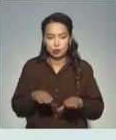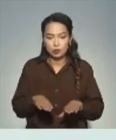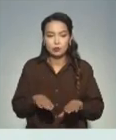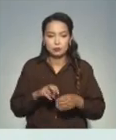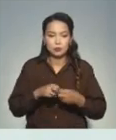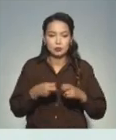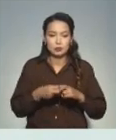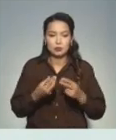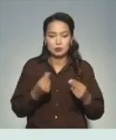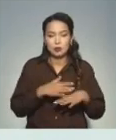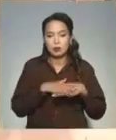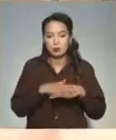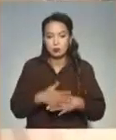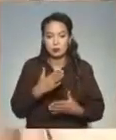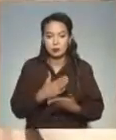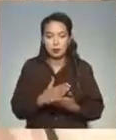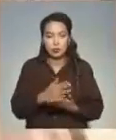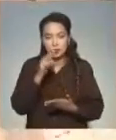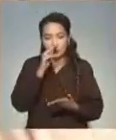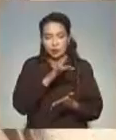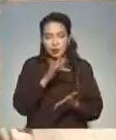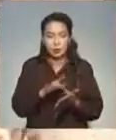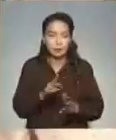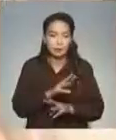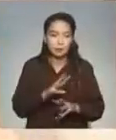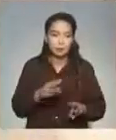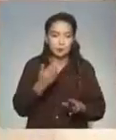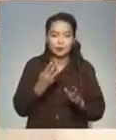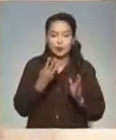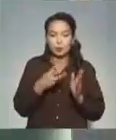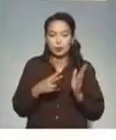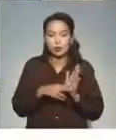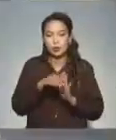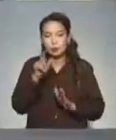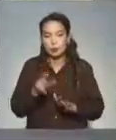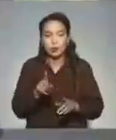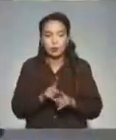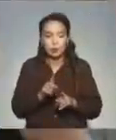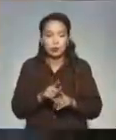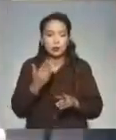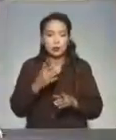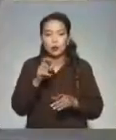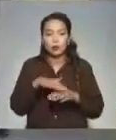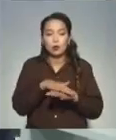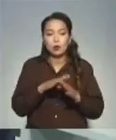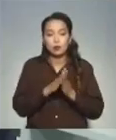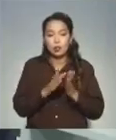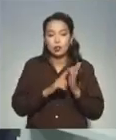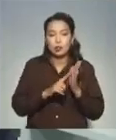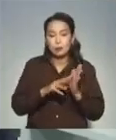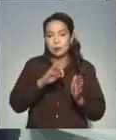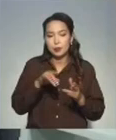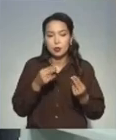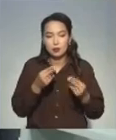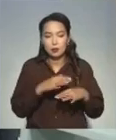оң шешімін тауып қаражат бөлініп отыр. Шымкент қалалық мәслихатында 32 депутат бар. Биыл депутаттардың сұранысы бойынша 70 миллиард теңгеден астам